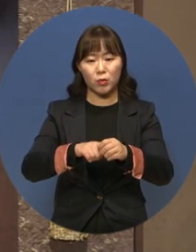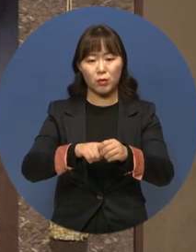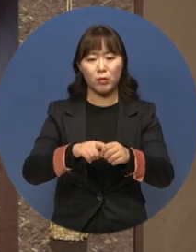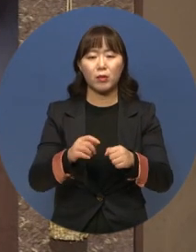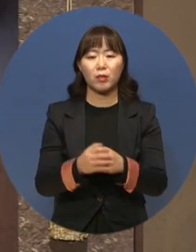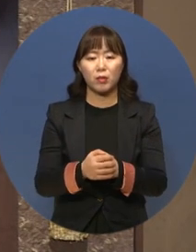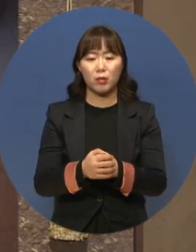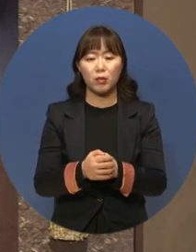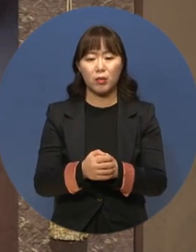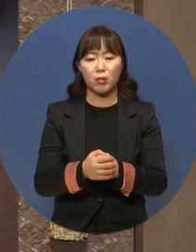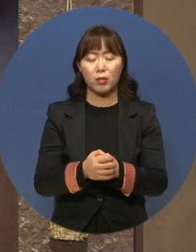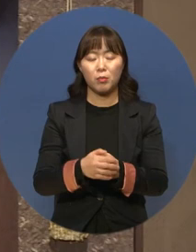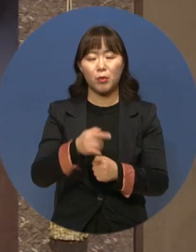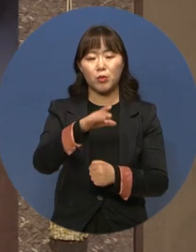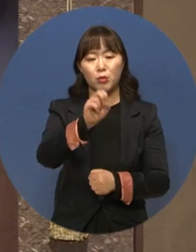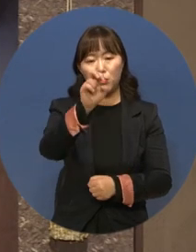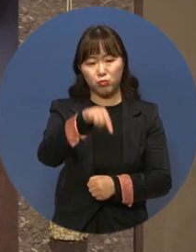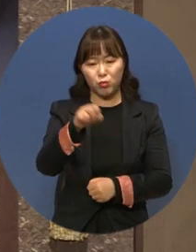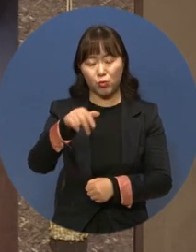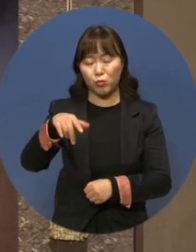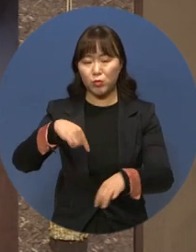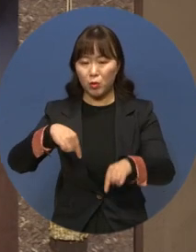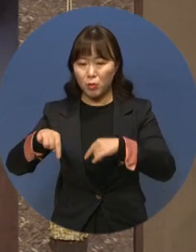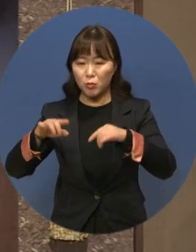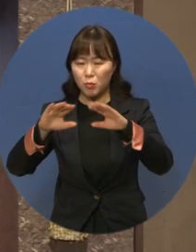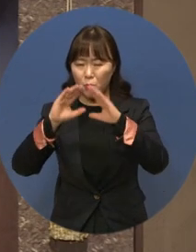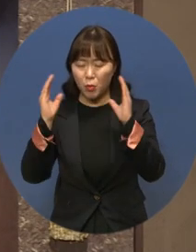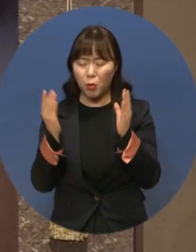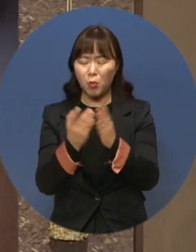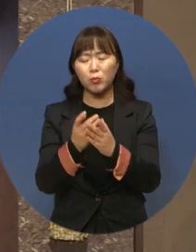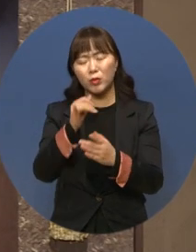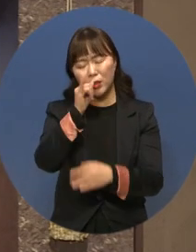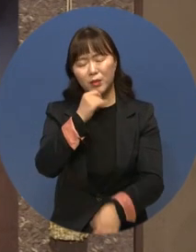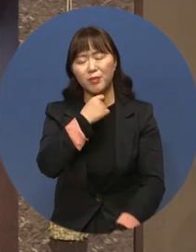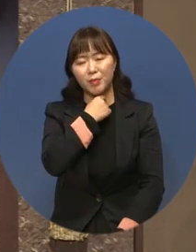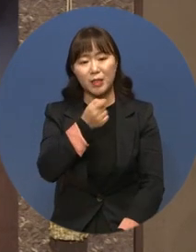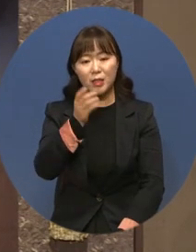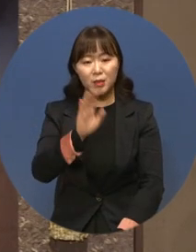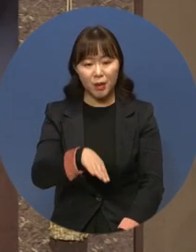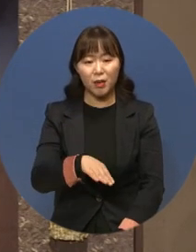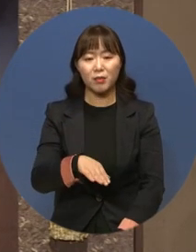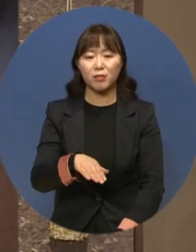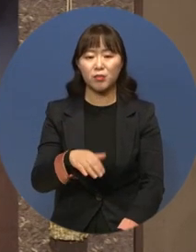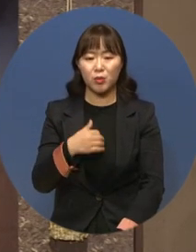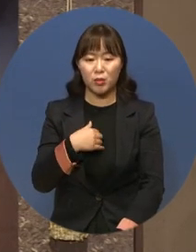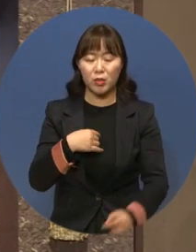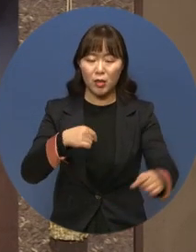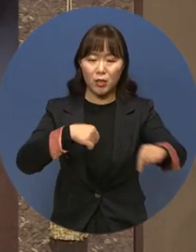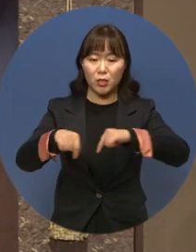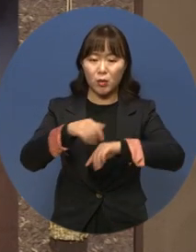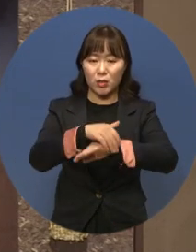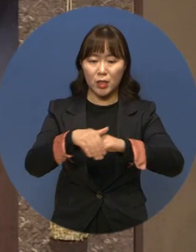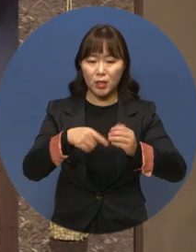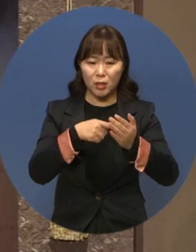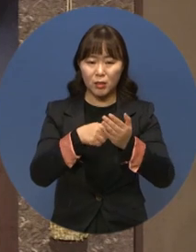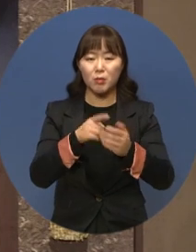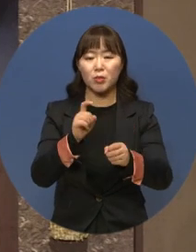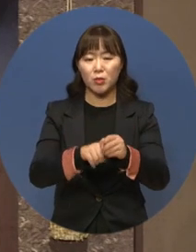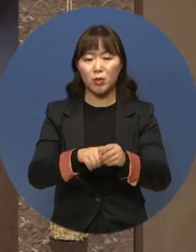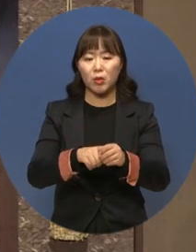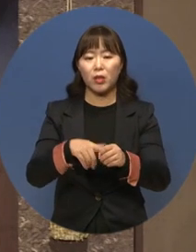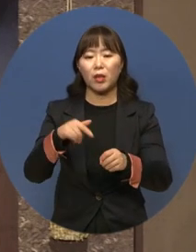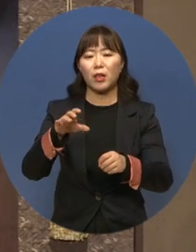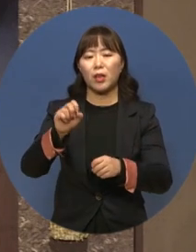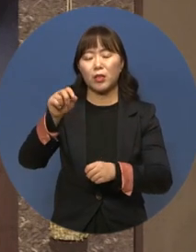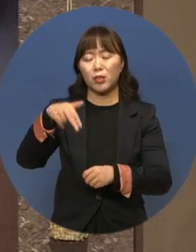감히 정무적 정치적 다 좀 이렇게 있으면 좋지만은 감히 정책적, 정부적 감이